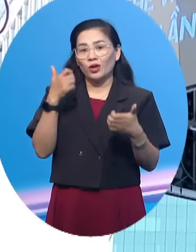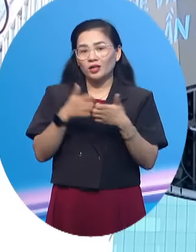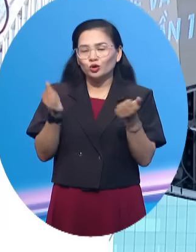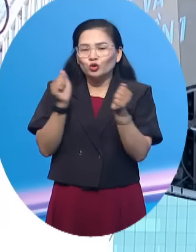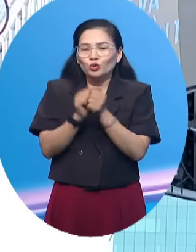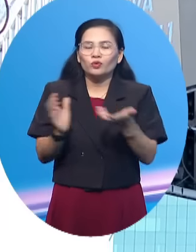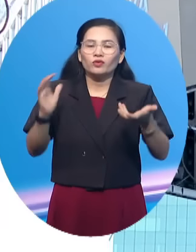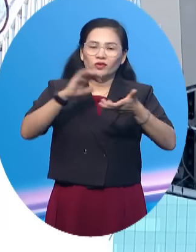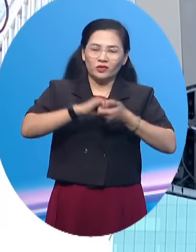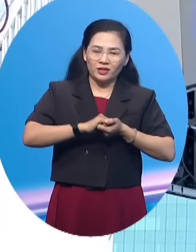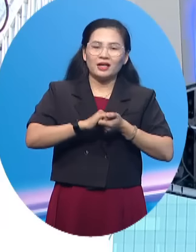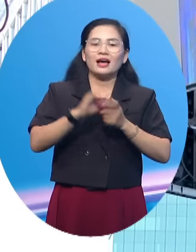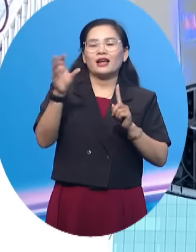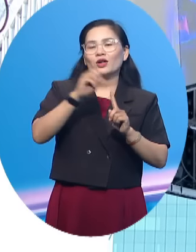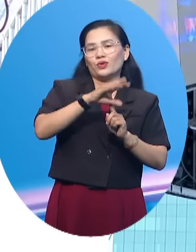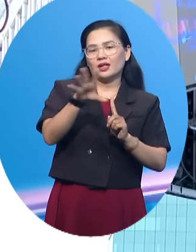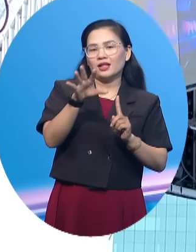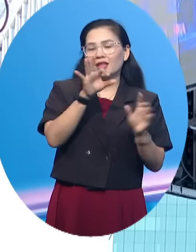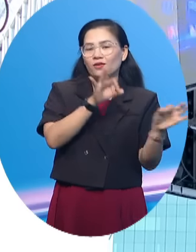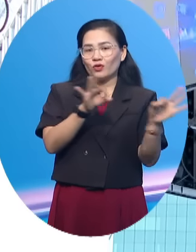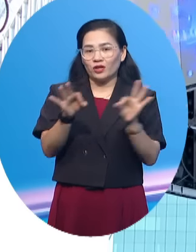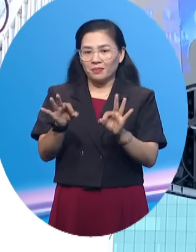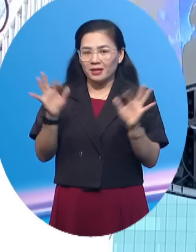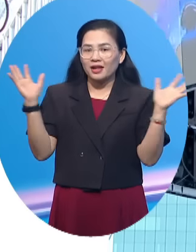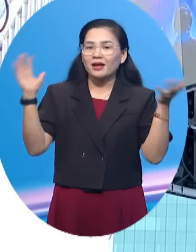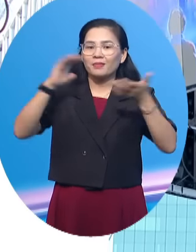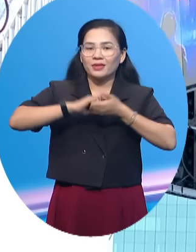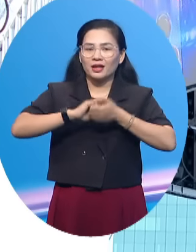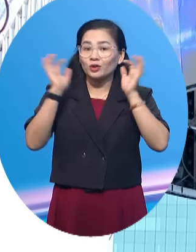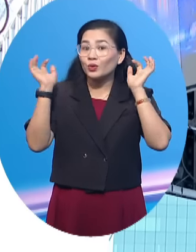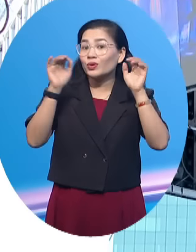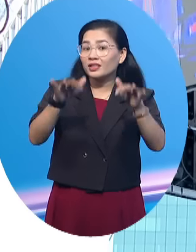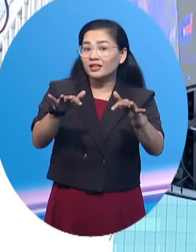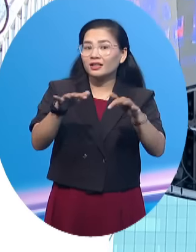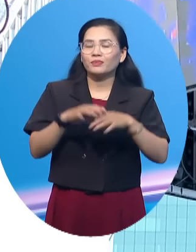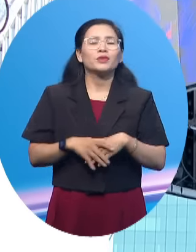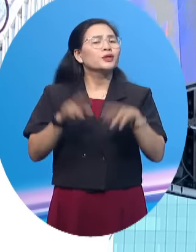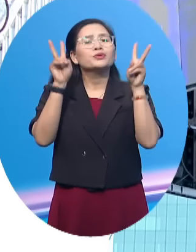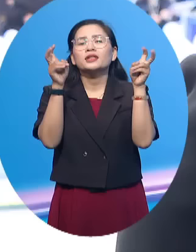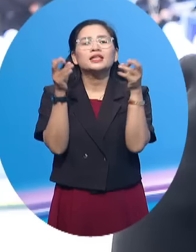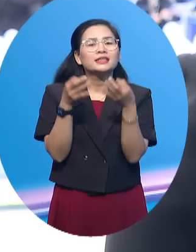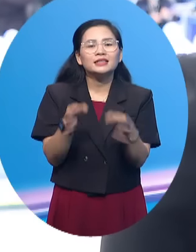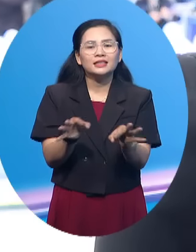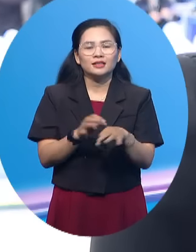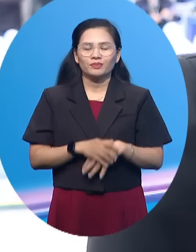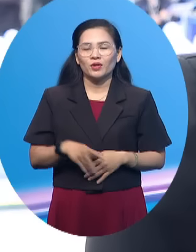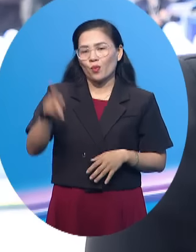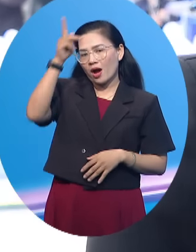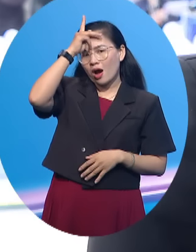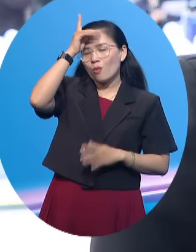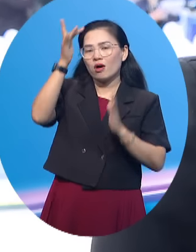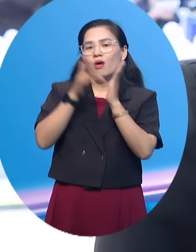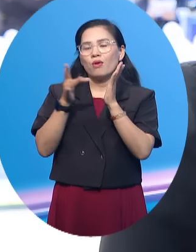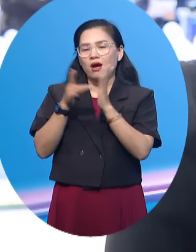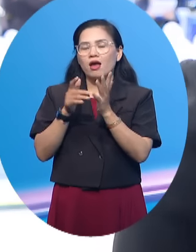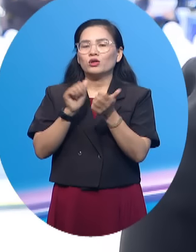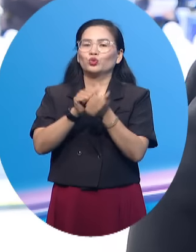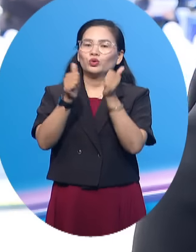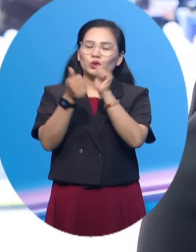cùng với Đài Truyền hình thành phố Hồ Chí Minh tổ chức thực hiện với chủ đề là khoa học công nghệ và chuyển đổi